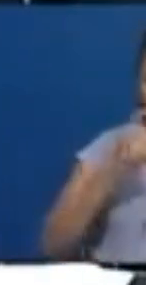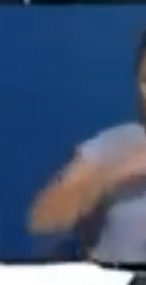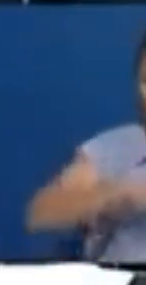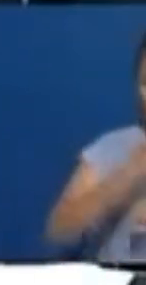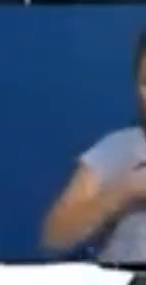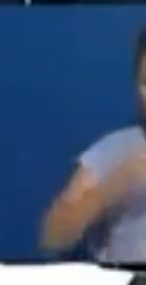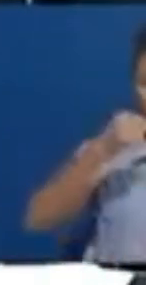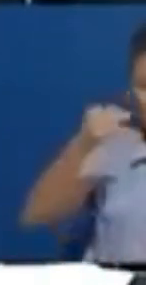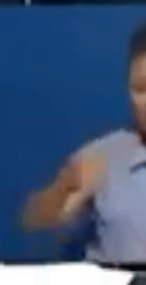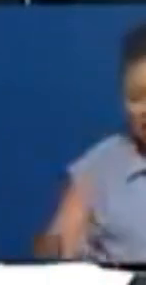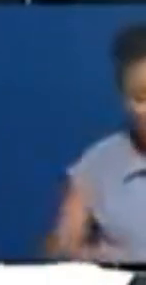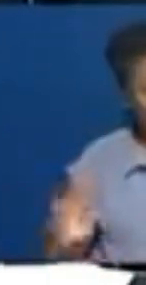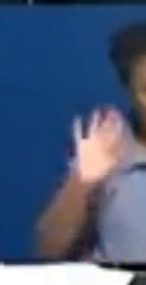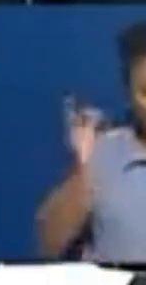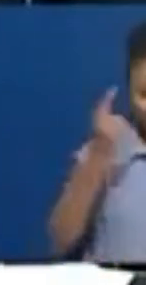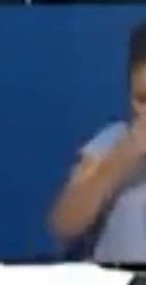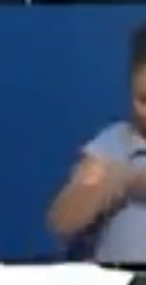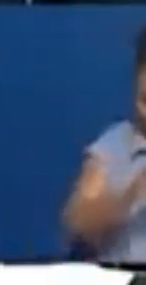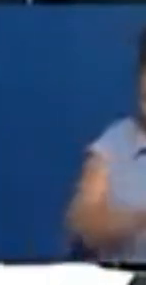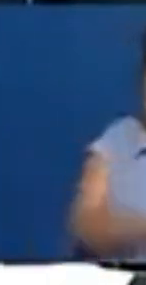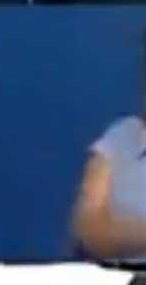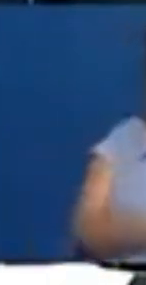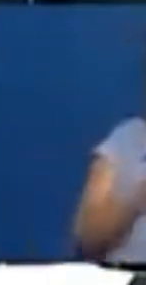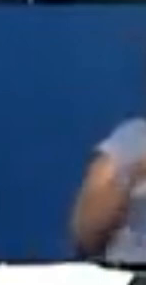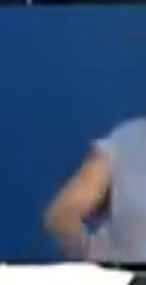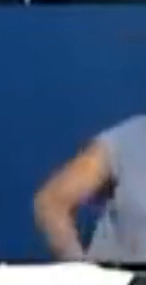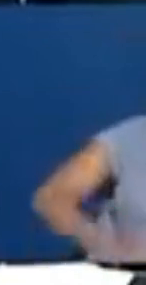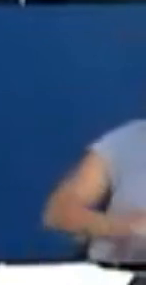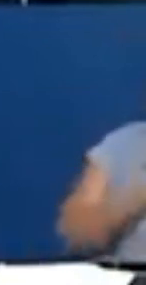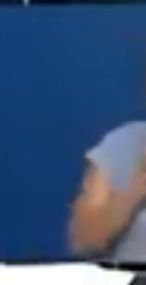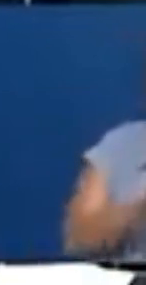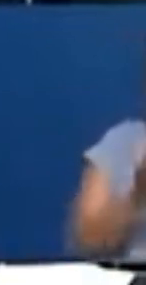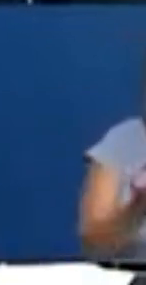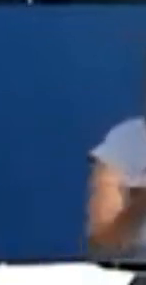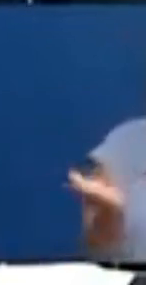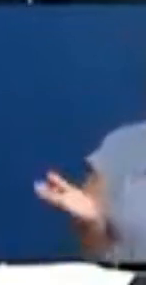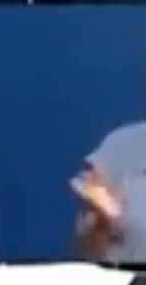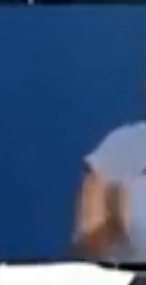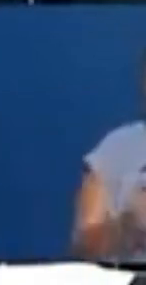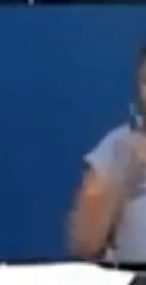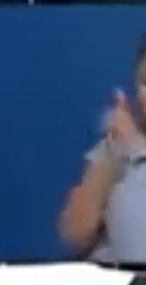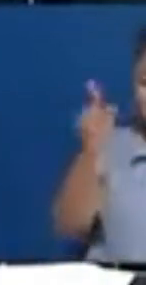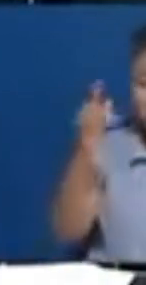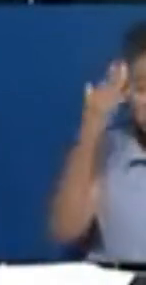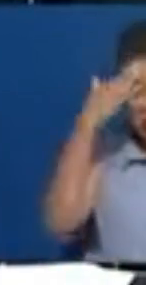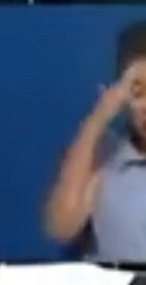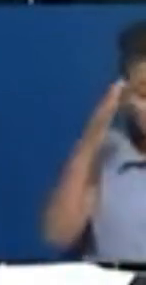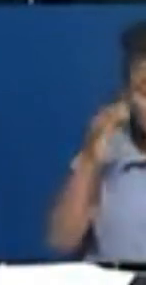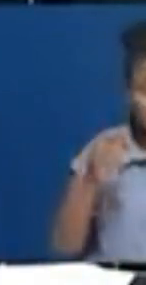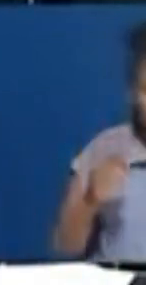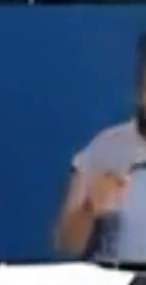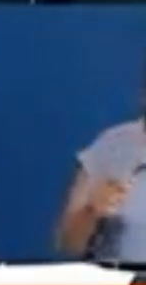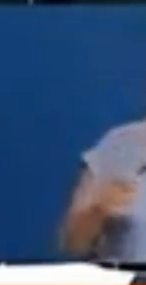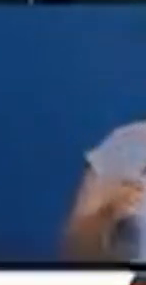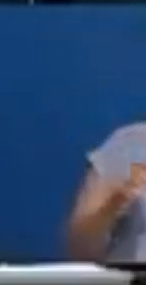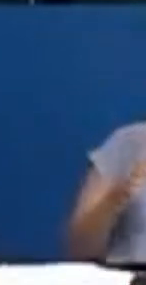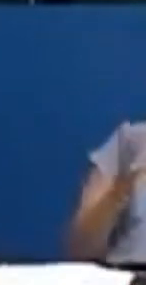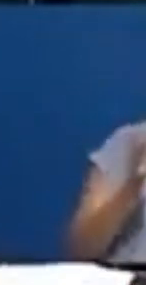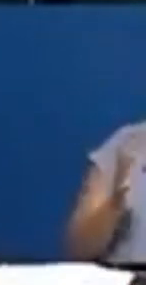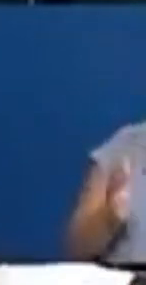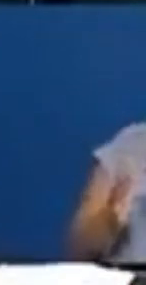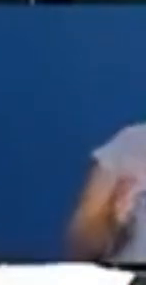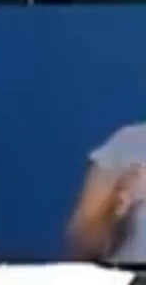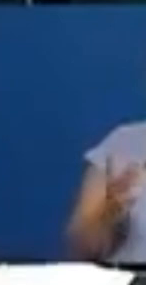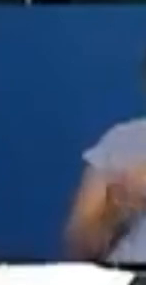tufanye moja kati ya mengi ili kujenga wengi na mengi. Je, yeye anamtambua wewe au wewe wamtambua yeye? Sio lazima